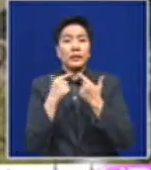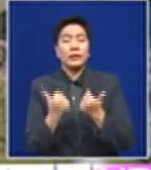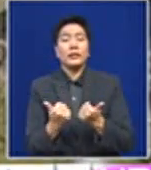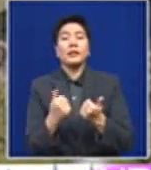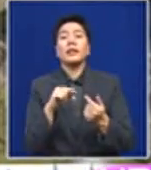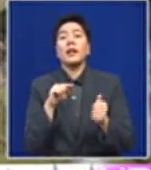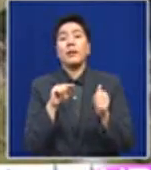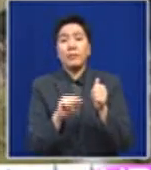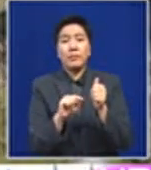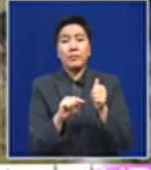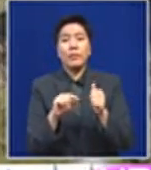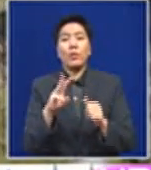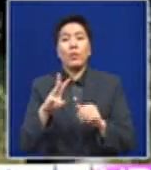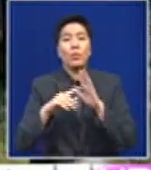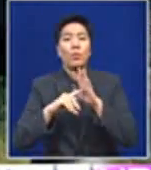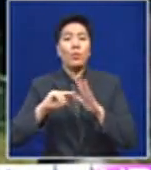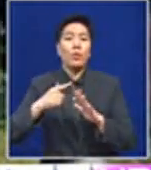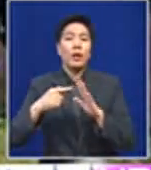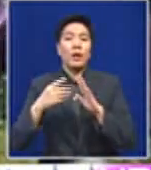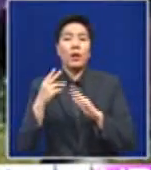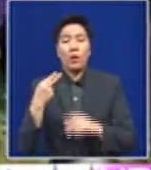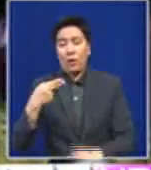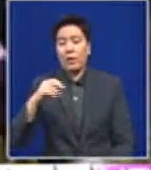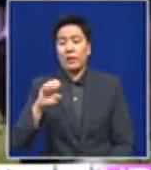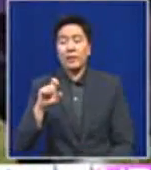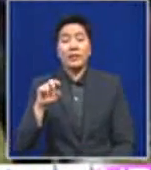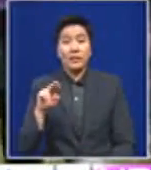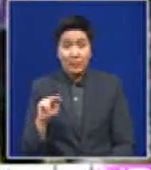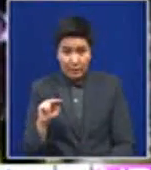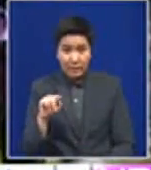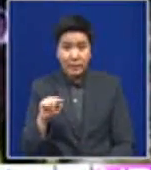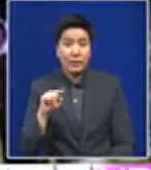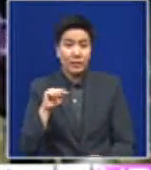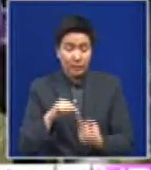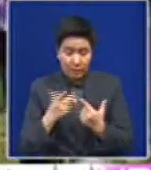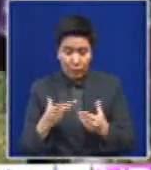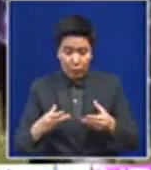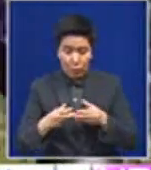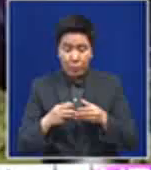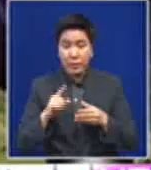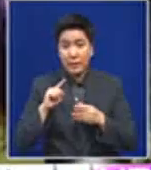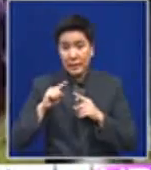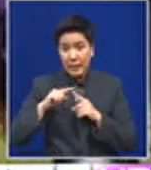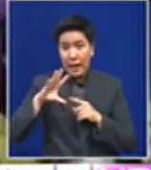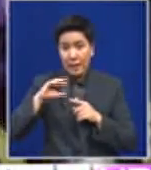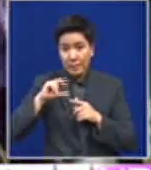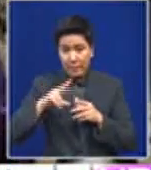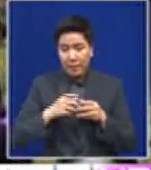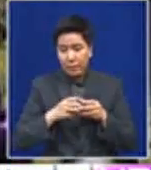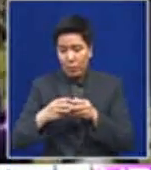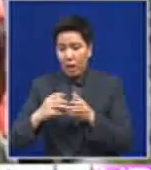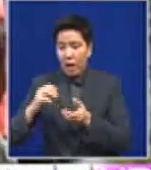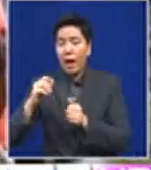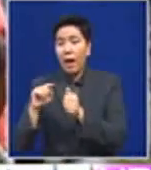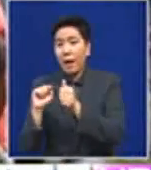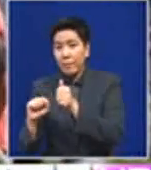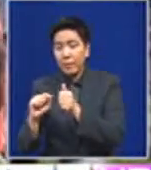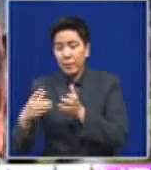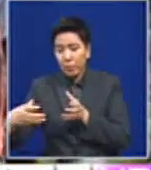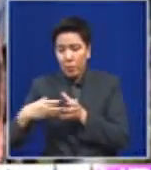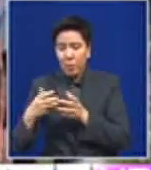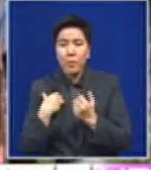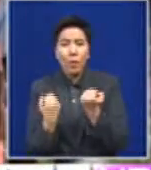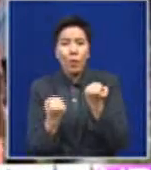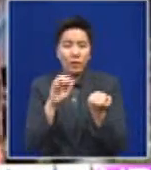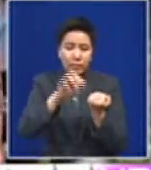รณ์ตำบลบ่อแก้วอำเภอวังหินจังหวัดศรีสะเกษหน่วยพัฒนาการเคลื่อนที่53ร่วมกับอำเภอวังหินนำเครื่องจักรกลร